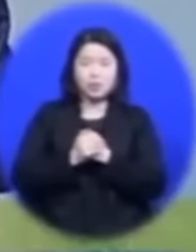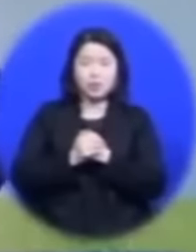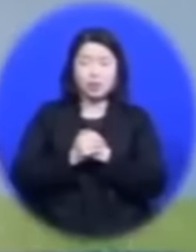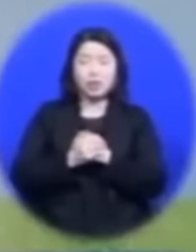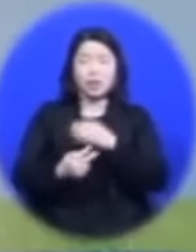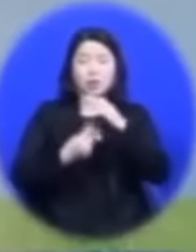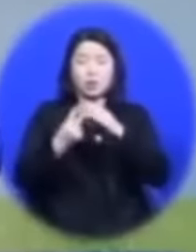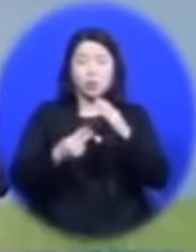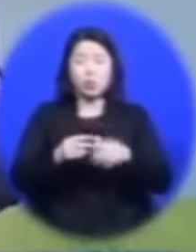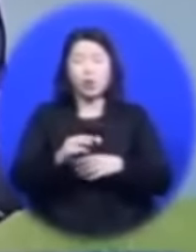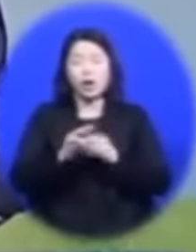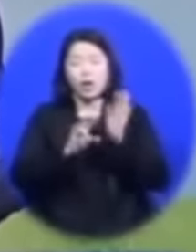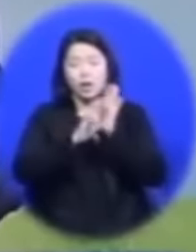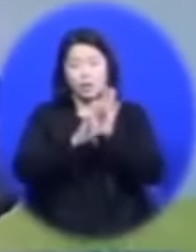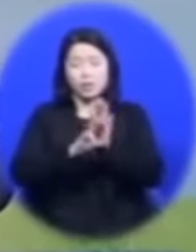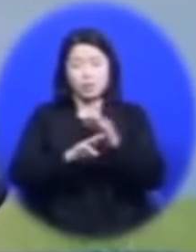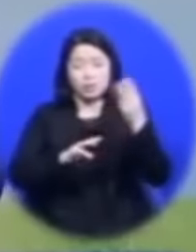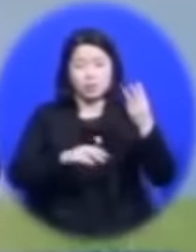요한계시록 3장 7절부터